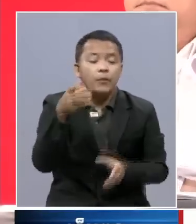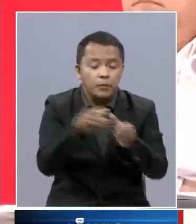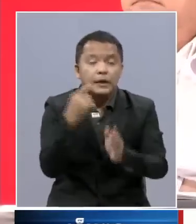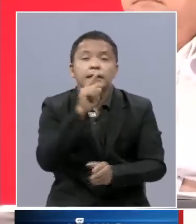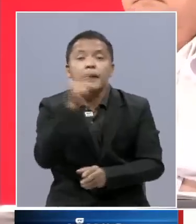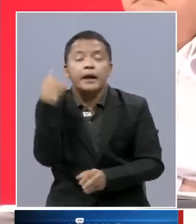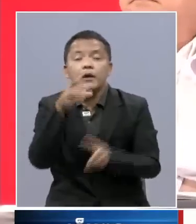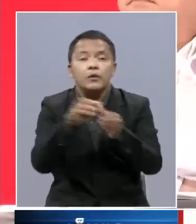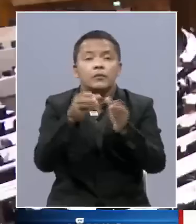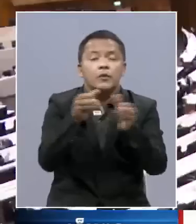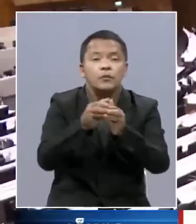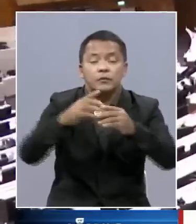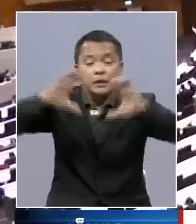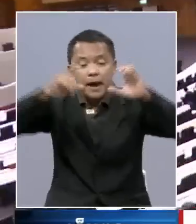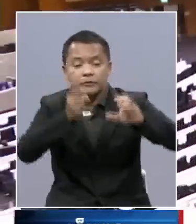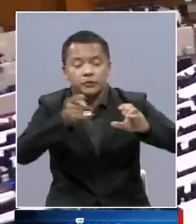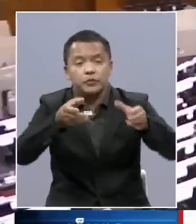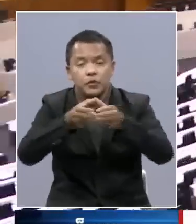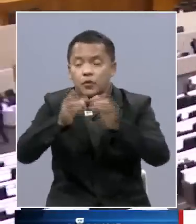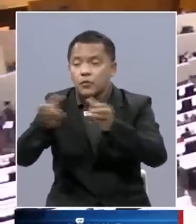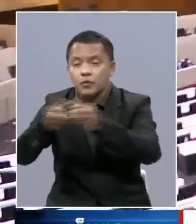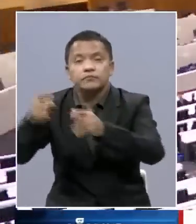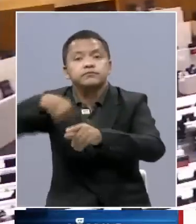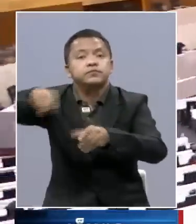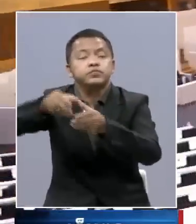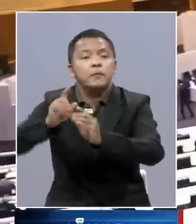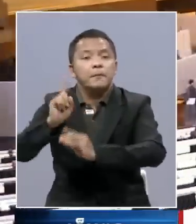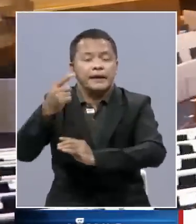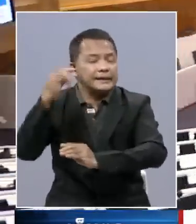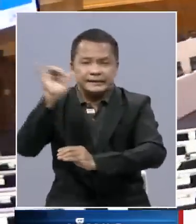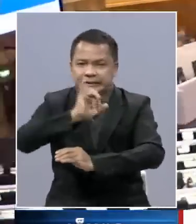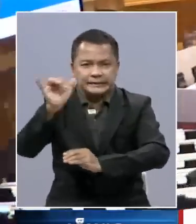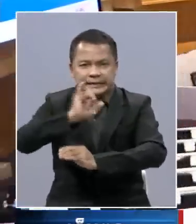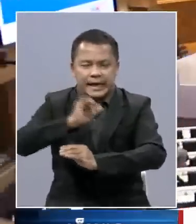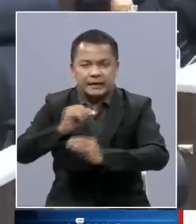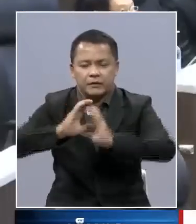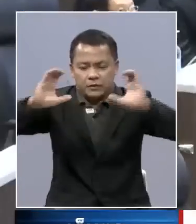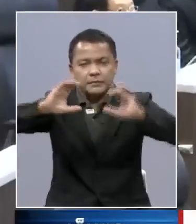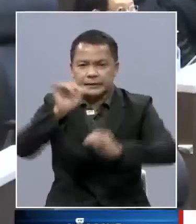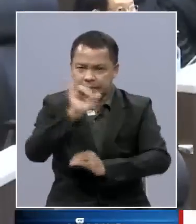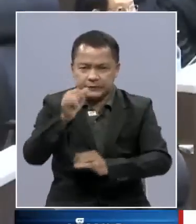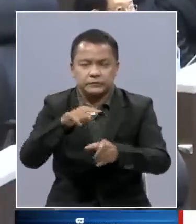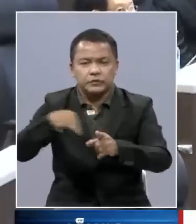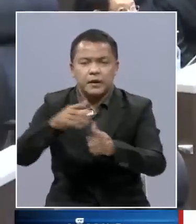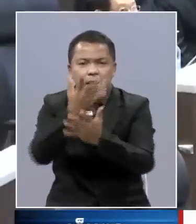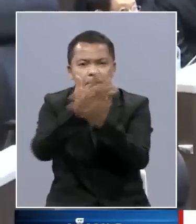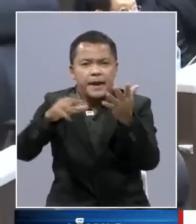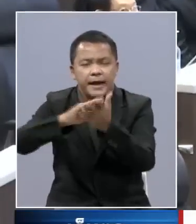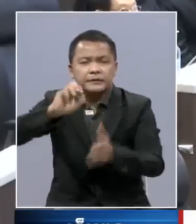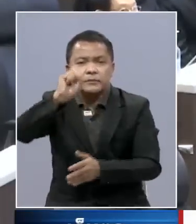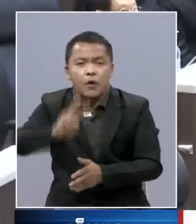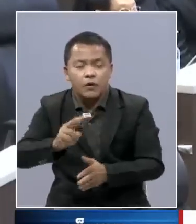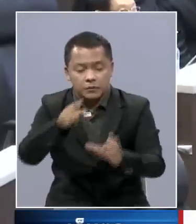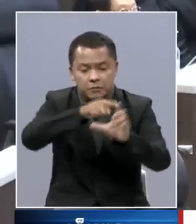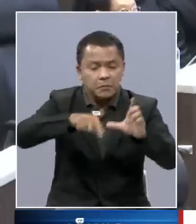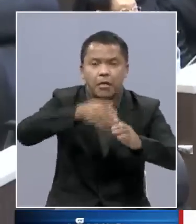ะ อาจจะมาจากฝ่ายขั้วรัฐบาลเดิมหรือว่ามาจากขั้วซึ่งยังคงเป็นว่าที่พรรคร่วมอยู่ตอนนี้แผนสำรองหากก้าวไกลไ